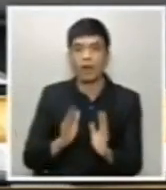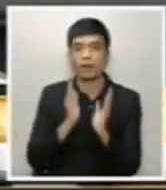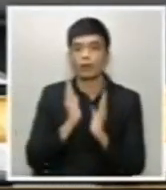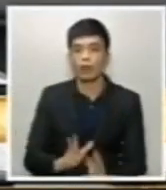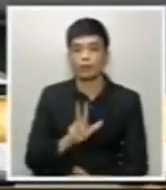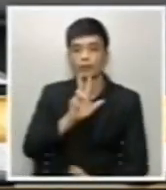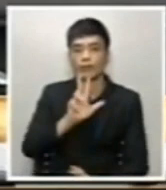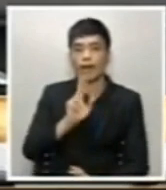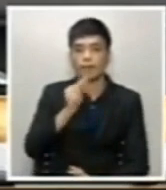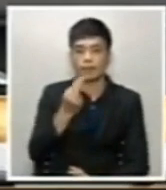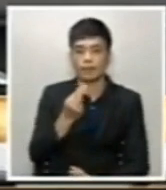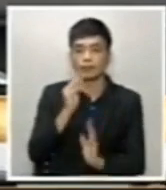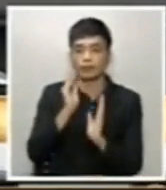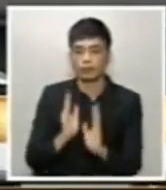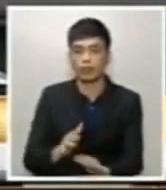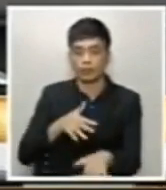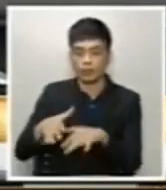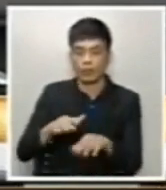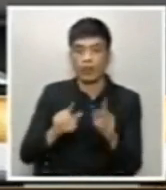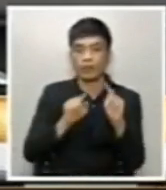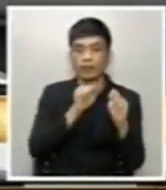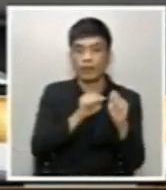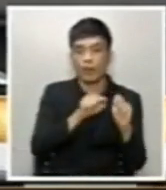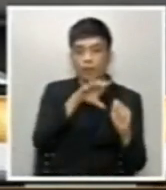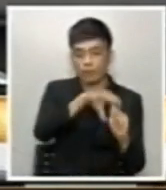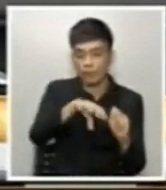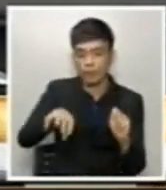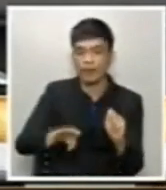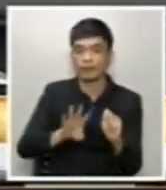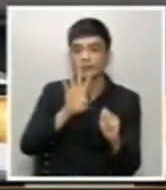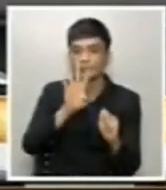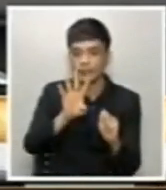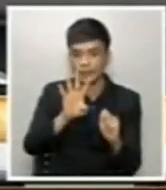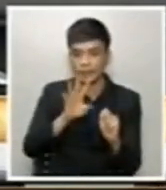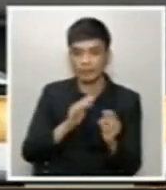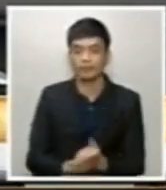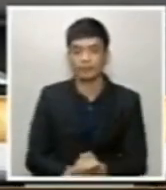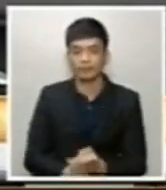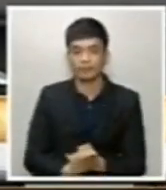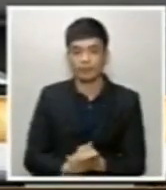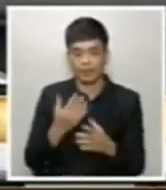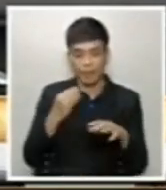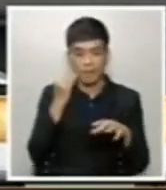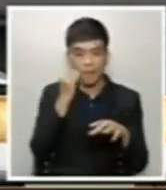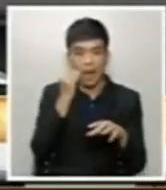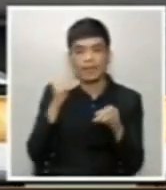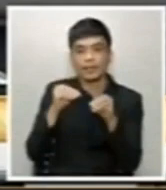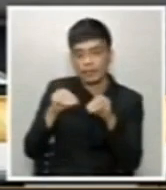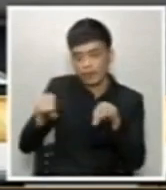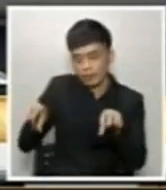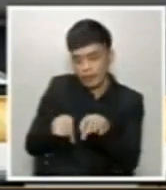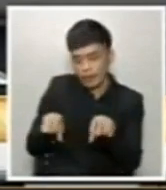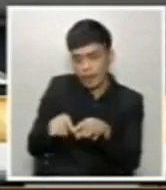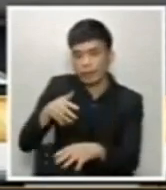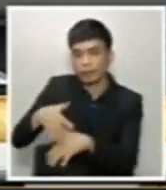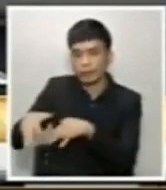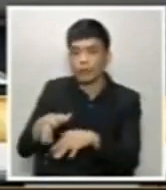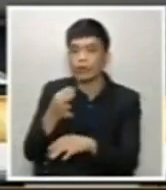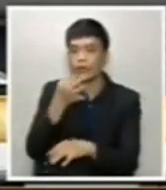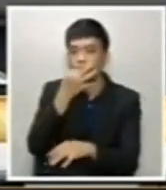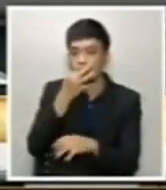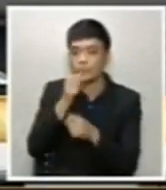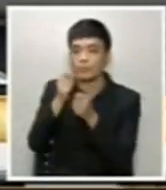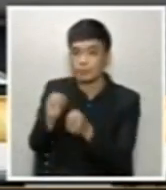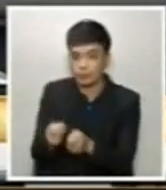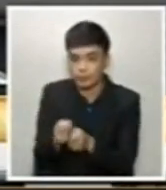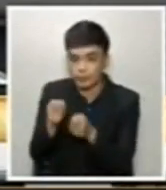คือประชากรจาก4ตำบลในอำเภออ่าวลึกและยังมีประชากรข้างใกล้เคียงที่ทำอาชีพเกษตร